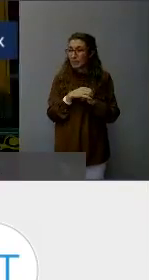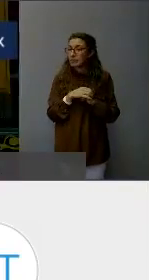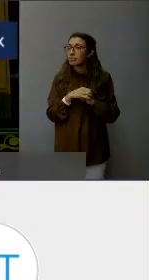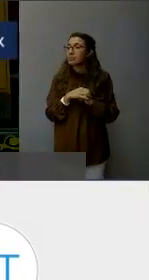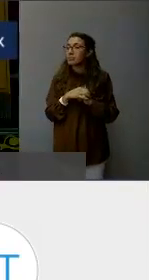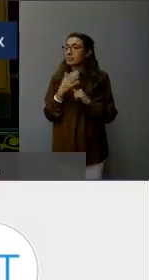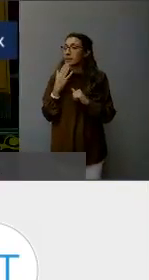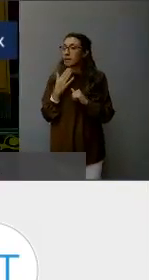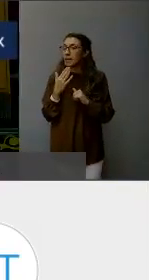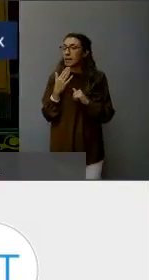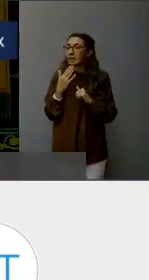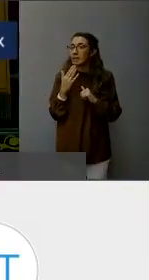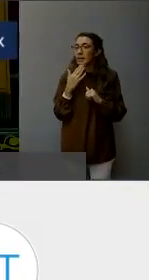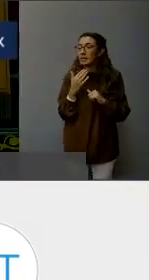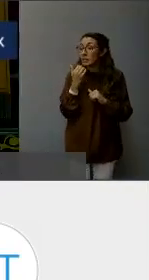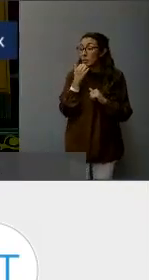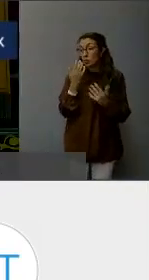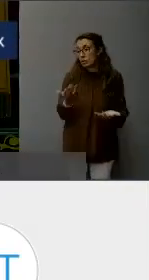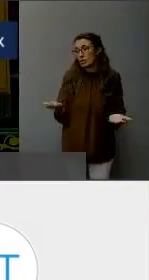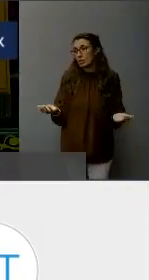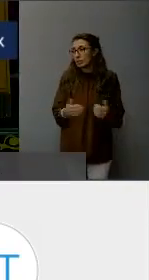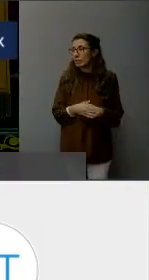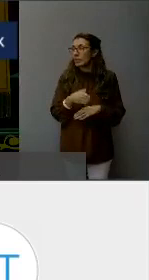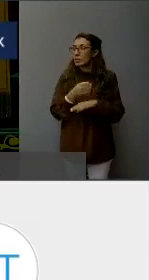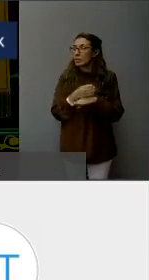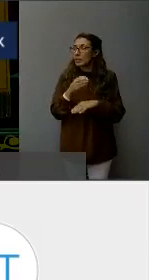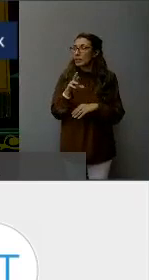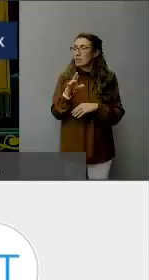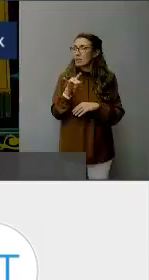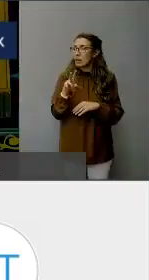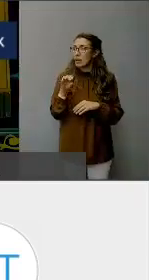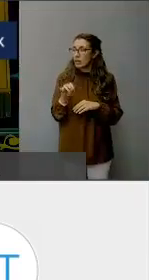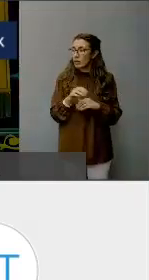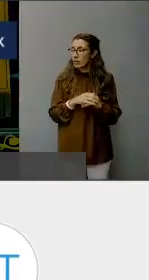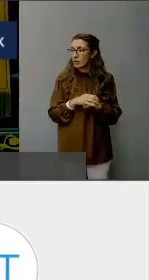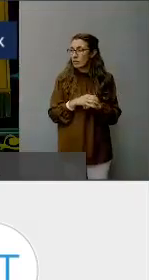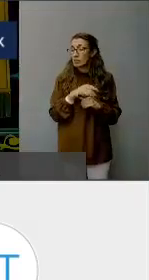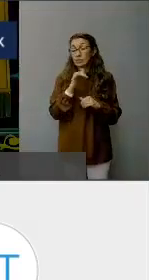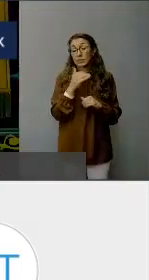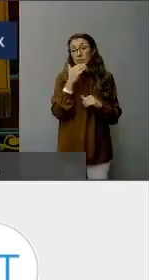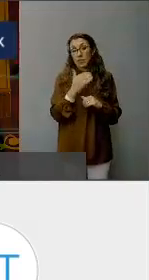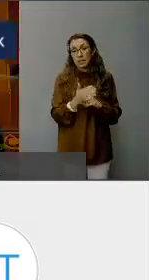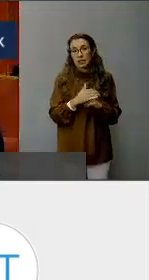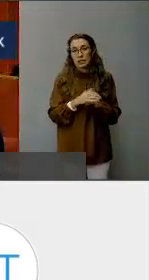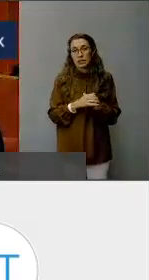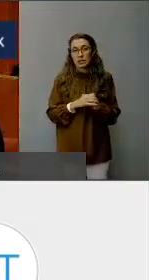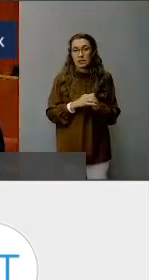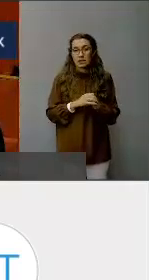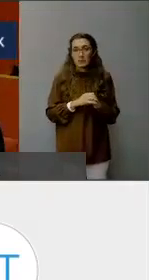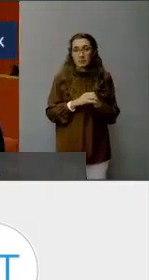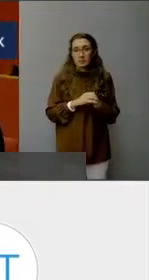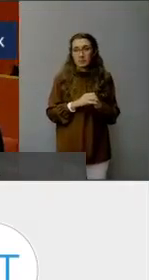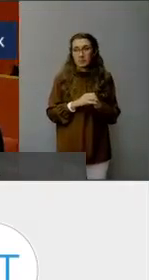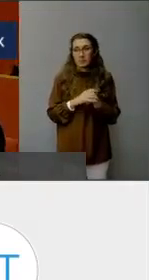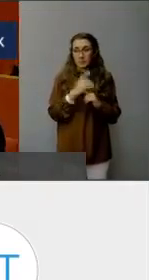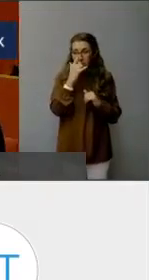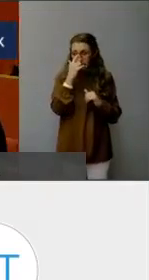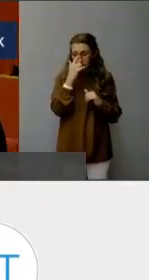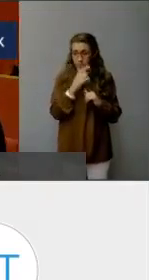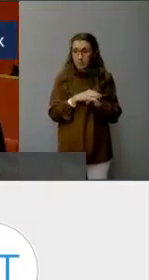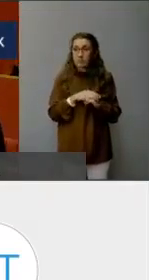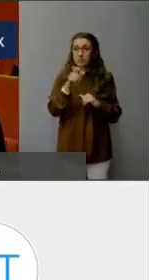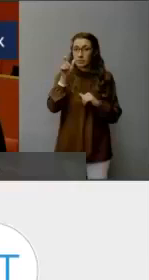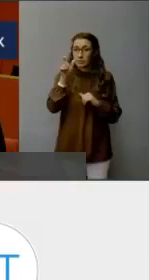grazie grazie mi scuso con la consigliera crivello suo turno sì grazie quando il proponente